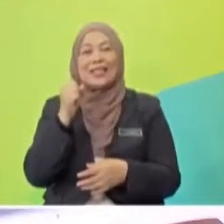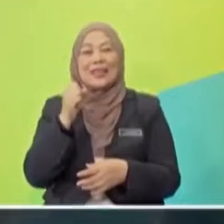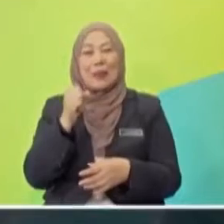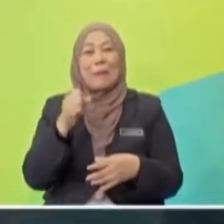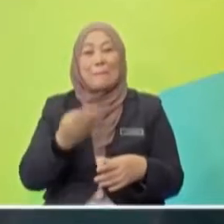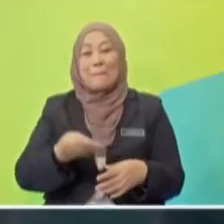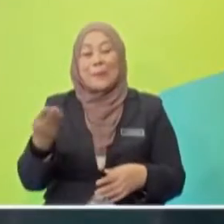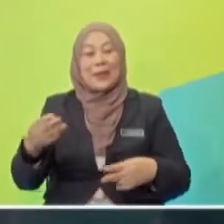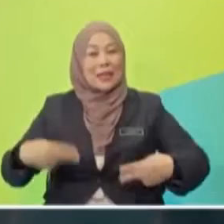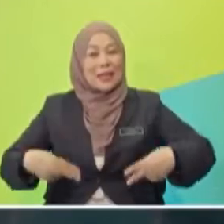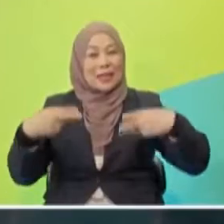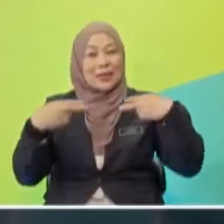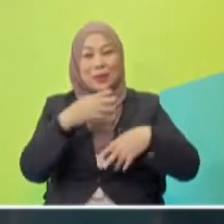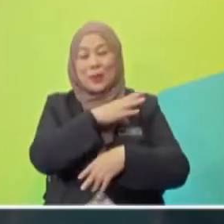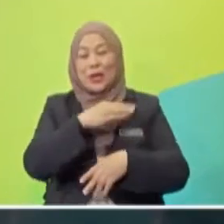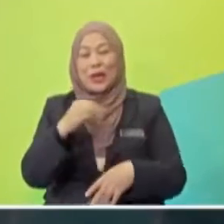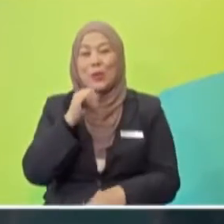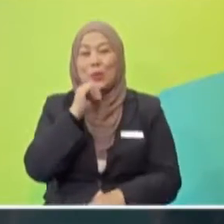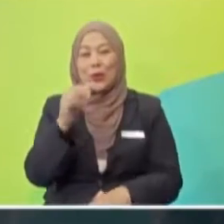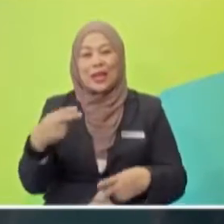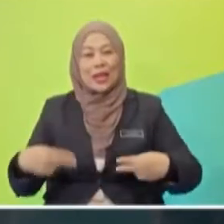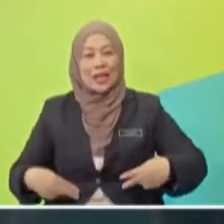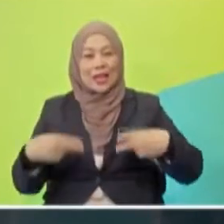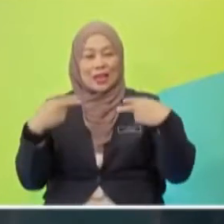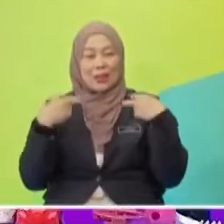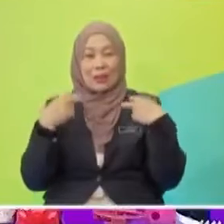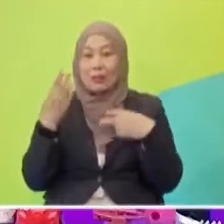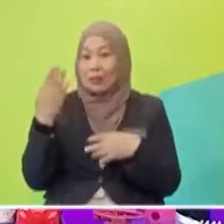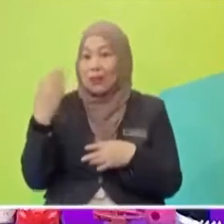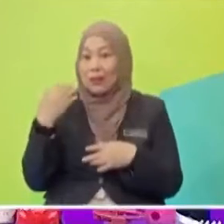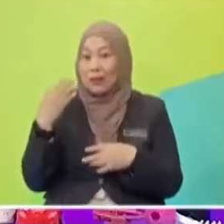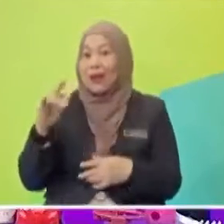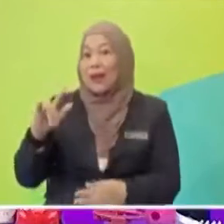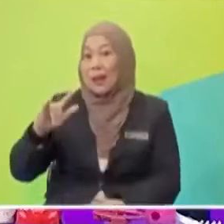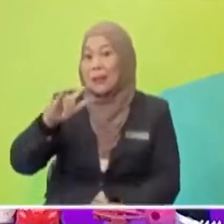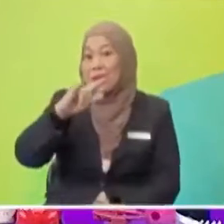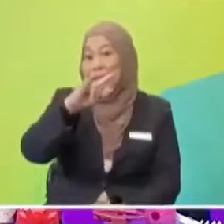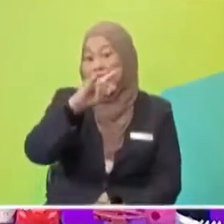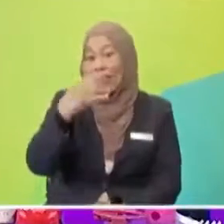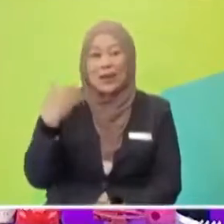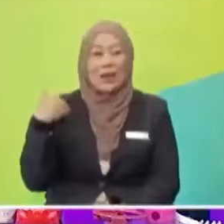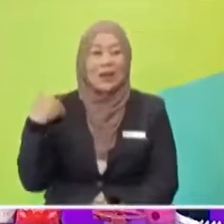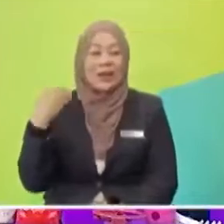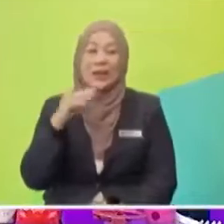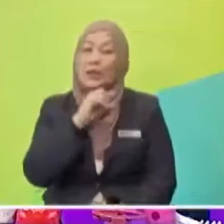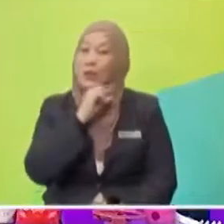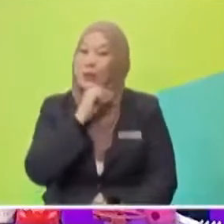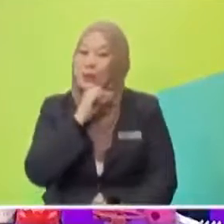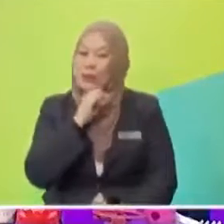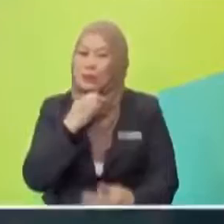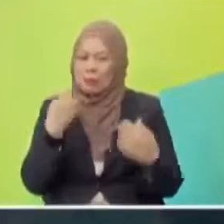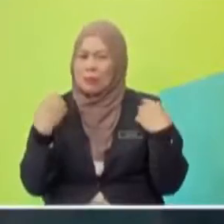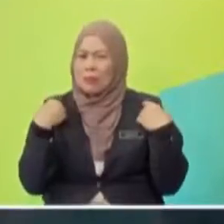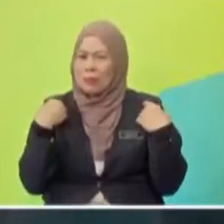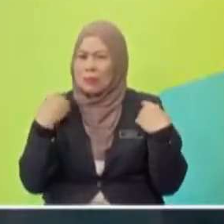diaku menarik sangat ideal kalau tengok tadi ada kapal terbang ada burung ada kaitan kecil gua dengan eh tapi kita